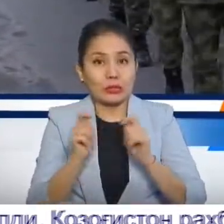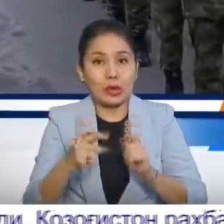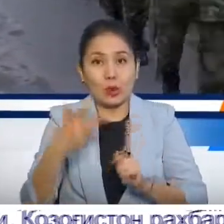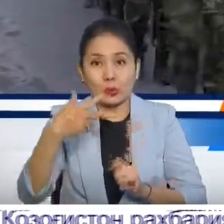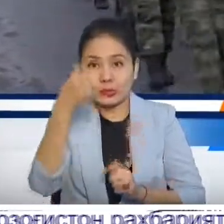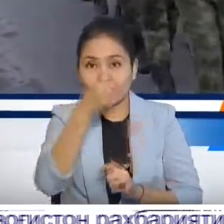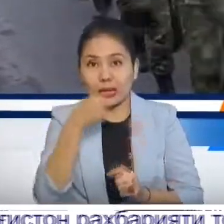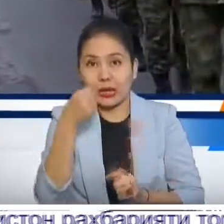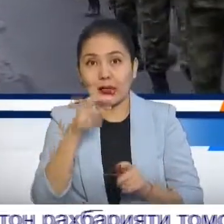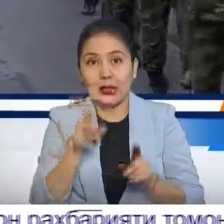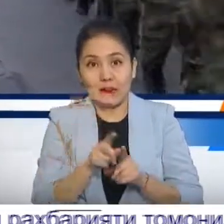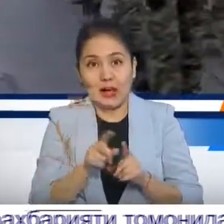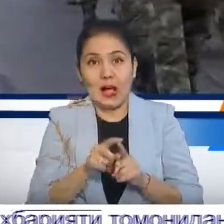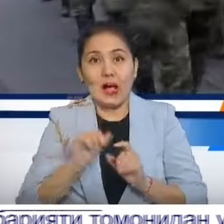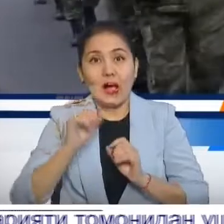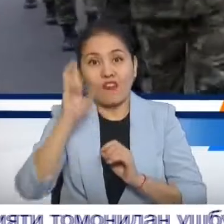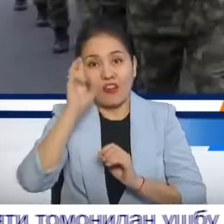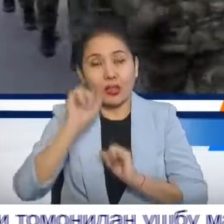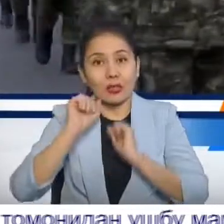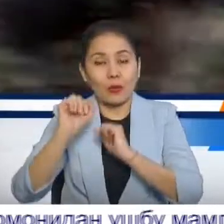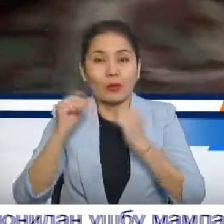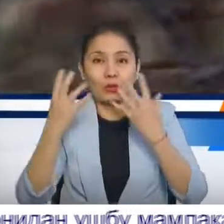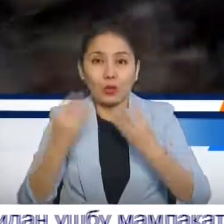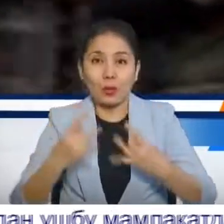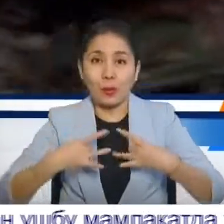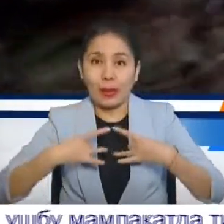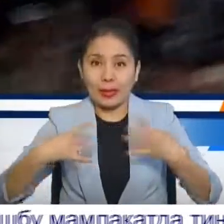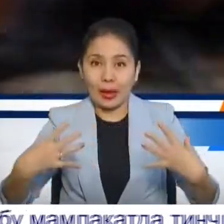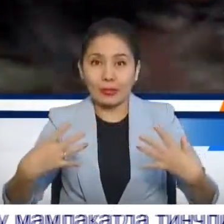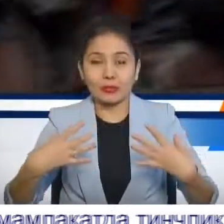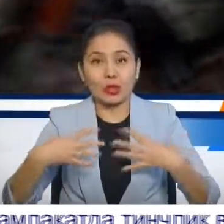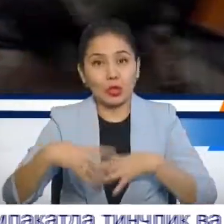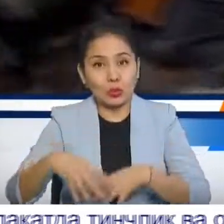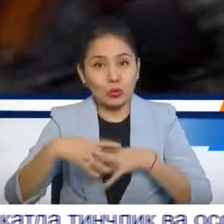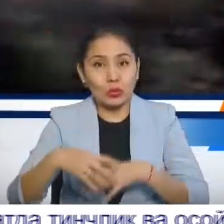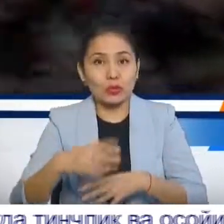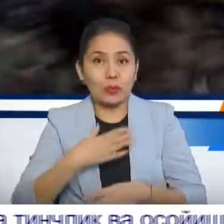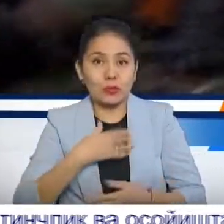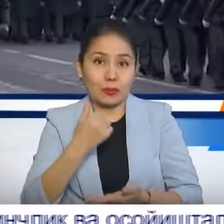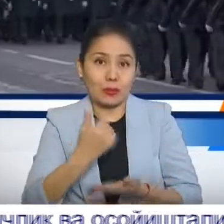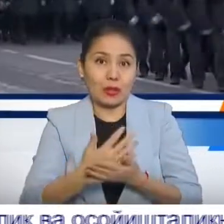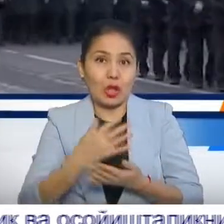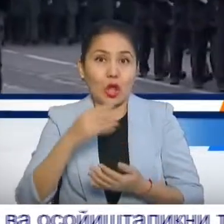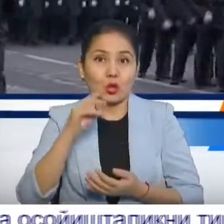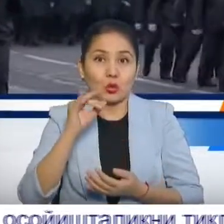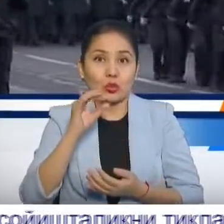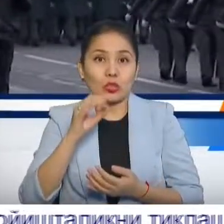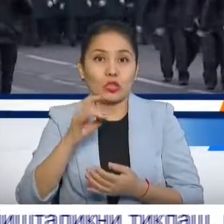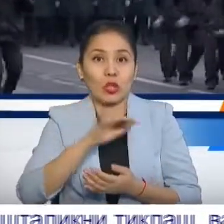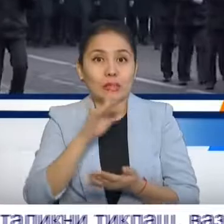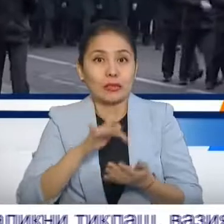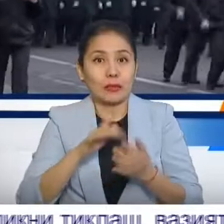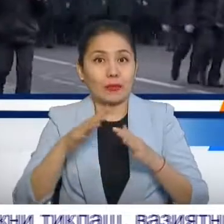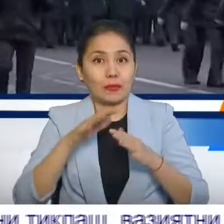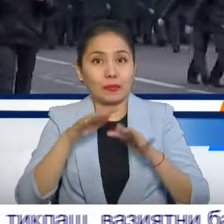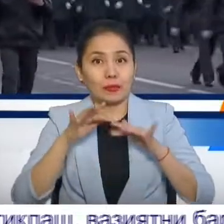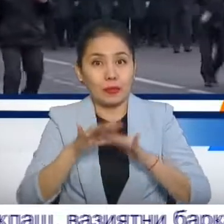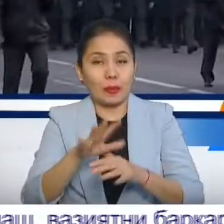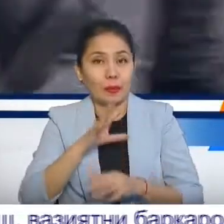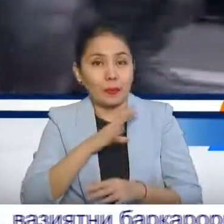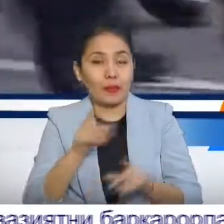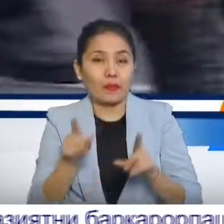30 yilligi va vatan himoyachilari kuniga bag'ishlab uyushtirilgan bayramona yurish poytaxtimizdagi Turkiston san'at saroyi oldidan boshlandi. Mazkur paradda